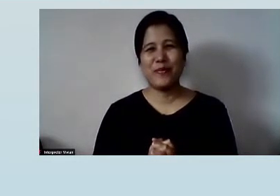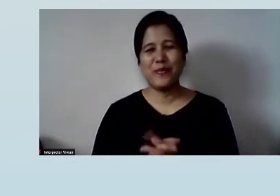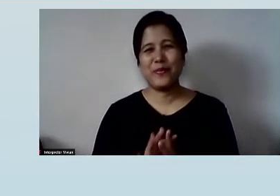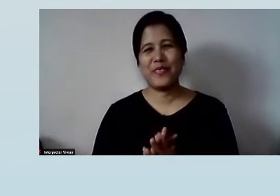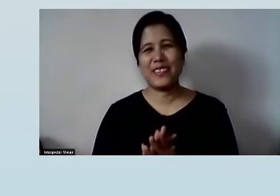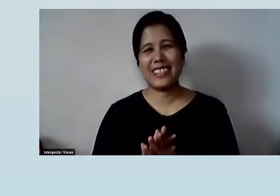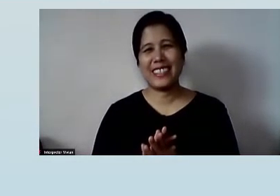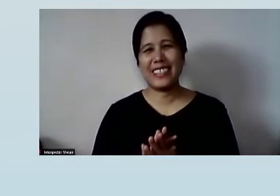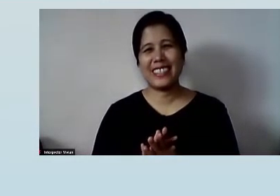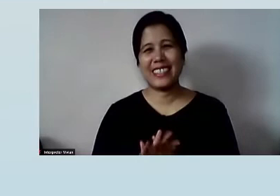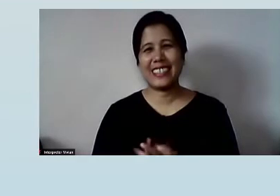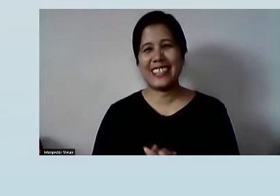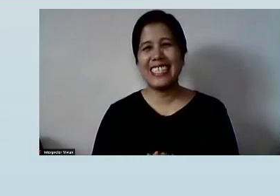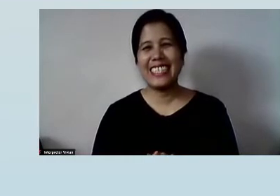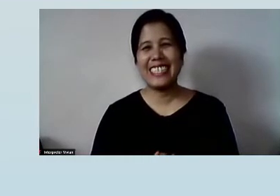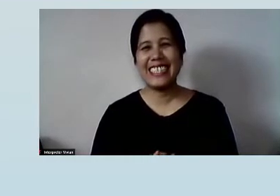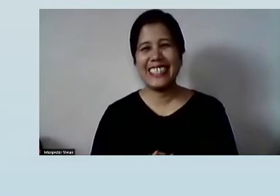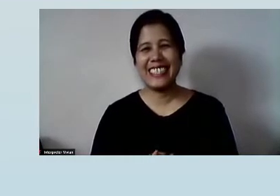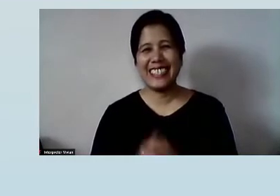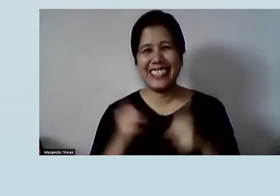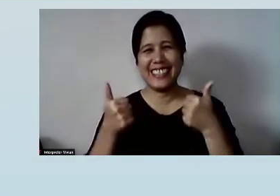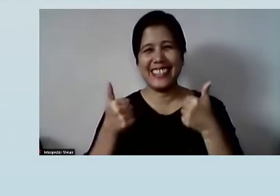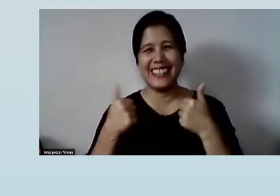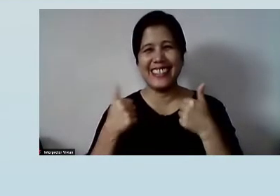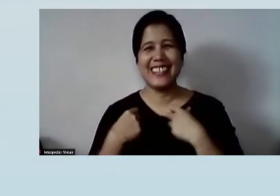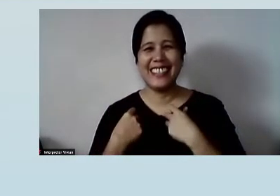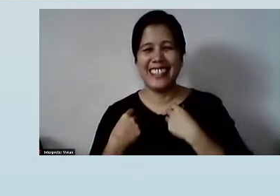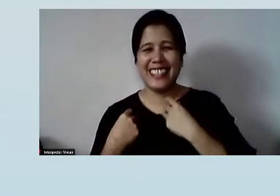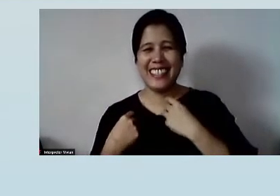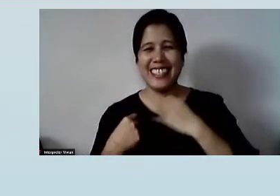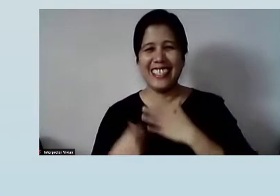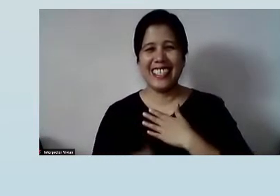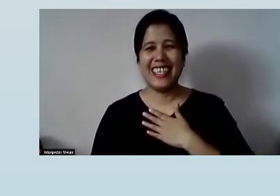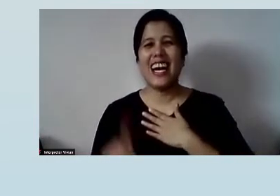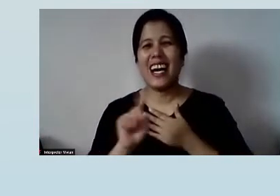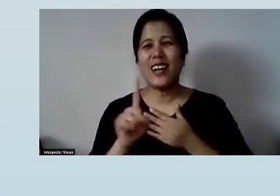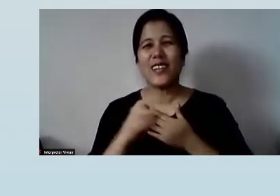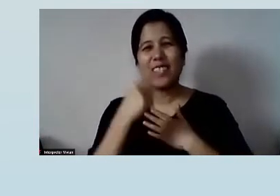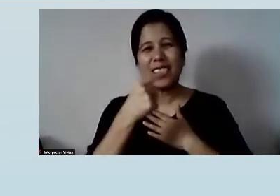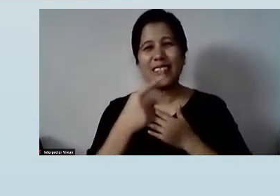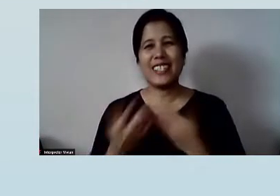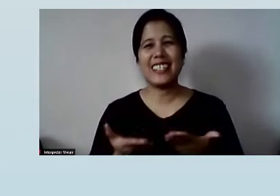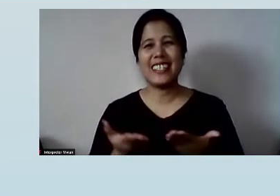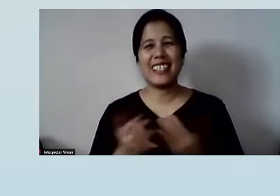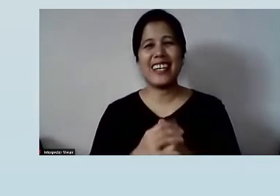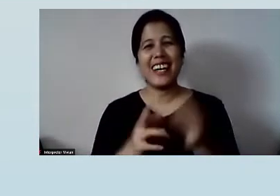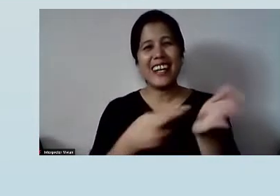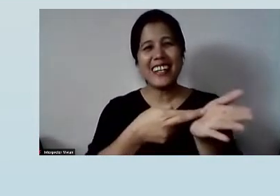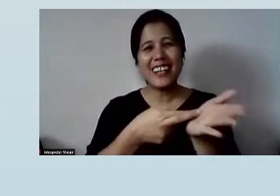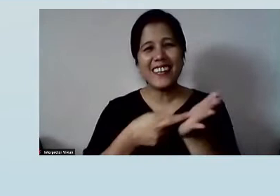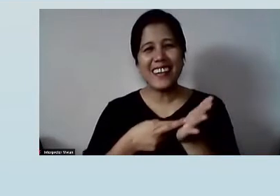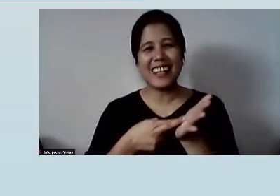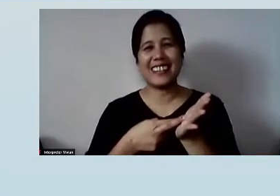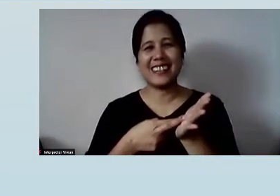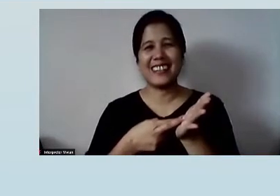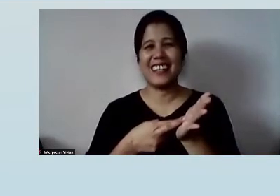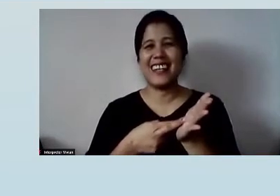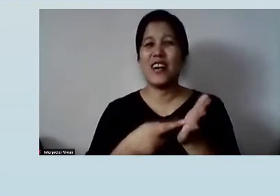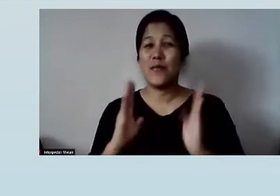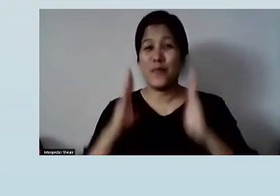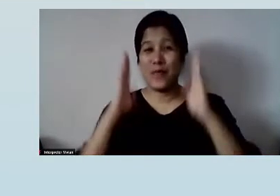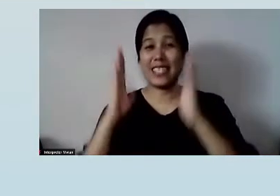Okay, wag ka na kukontra, no? Oh. Okay, ano sinasabi dito? Sabi, it requires certain buildings,